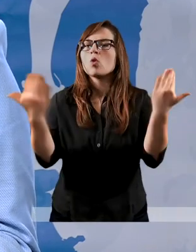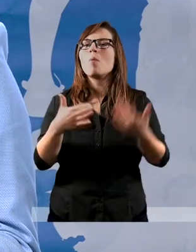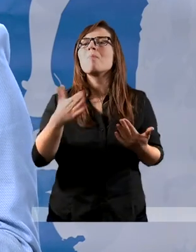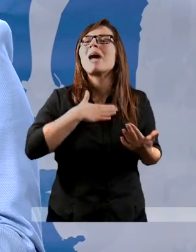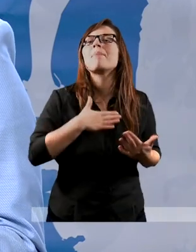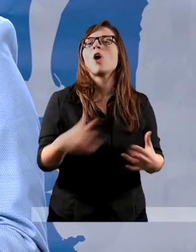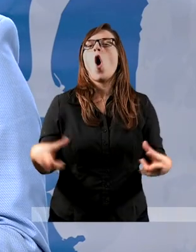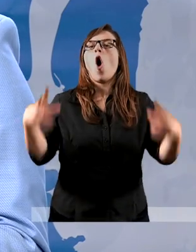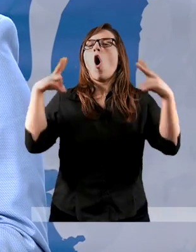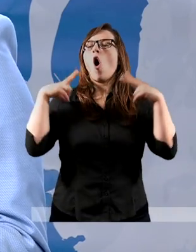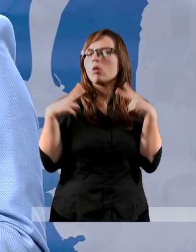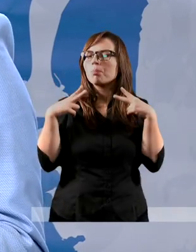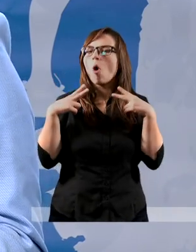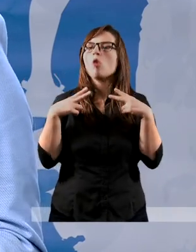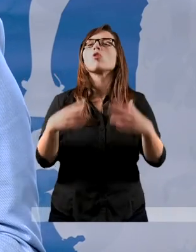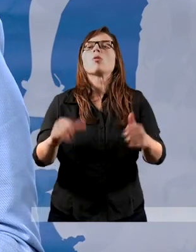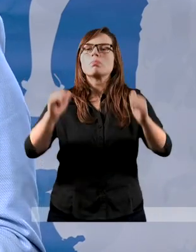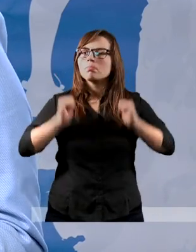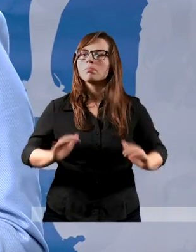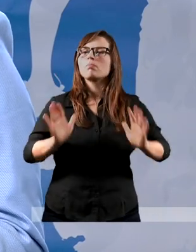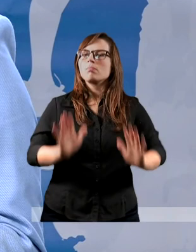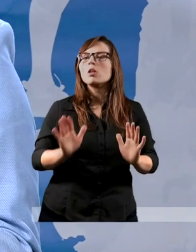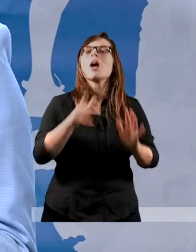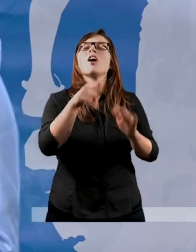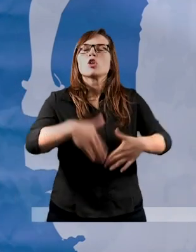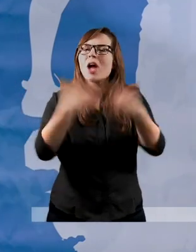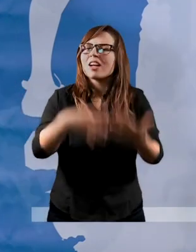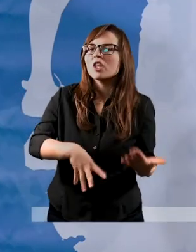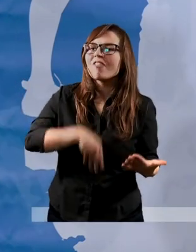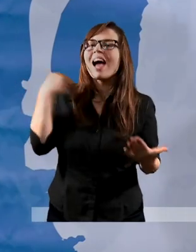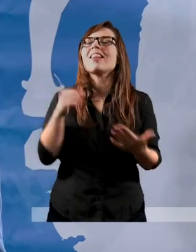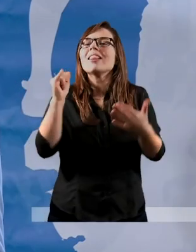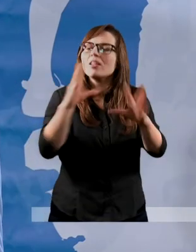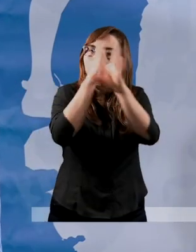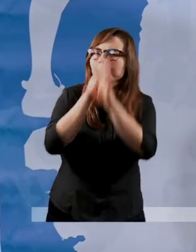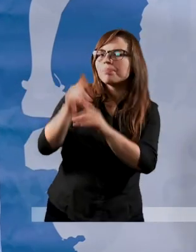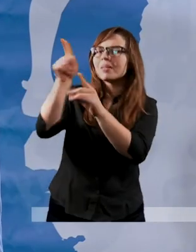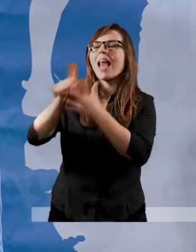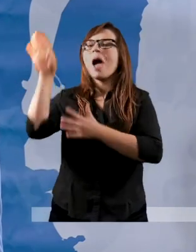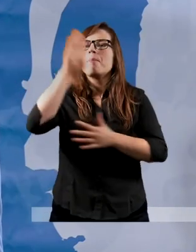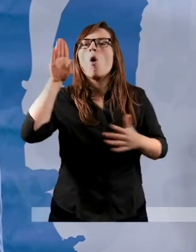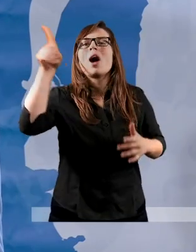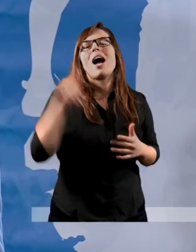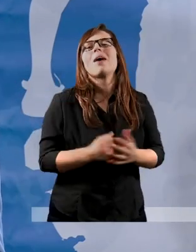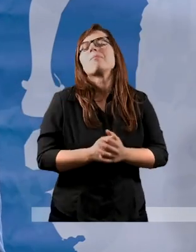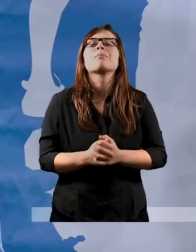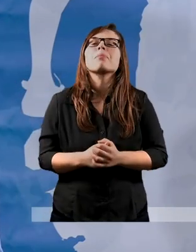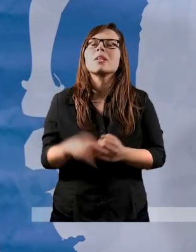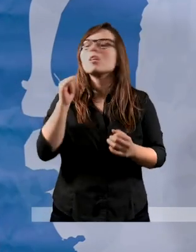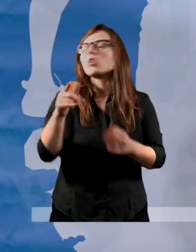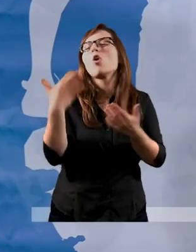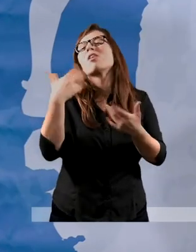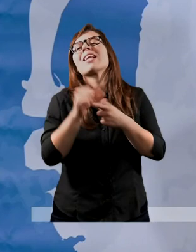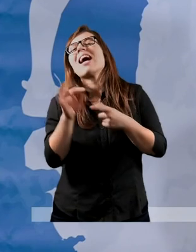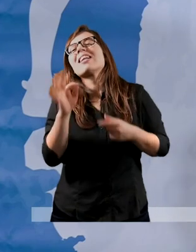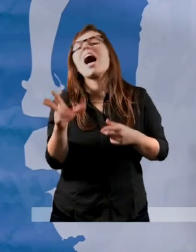mieli wszyscy odpoczywać, że to miał być dzień święty i Bóg również w tym dniu miał być wywyższony. Czyli no, kilkaset lat później to